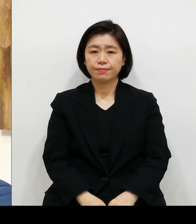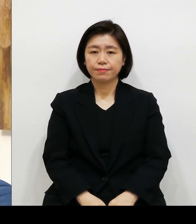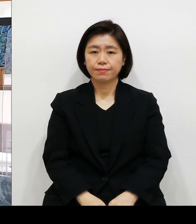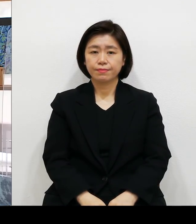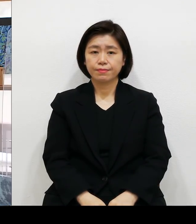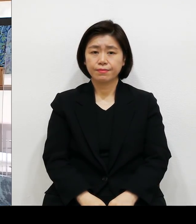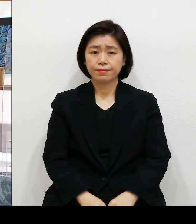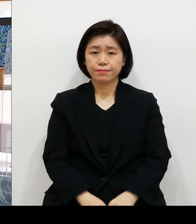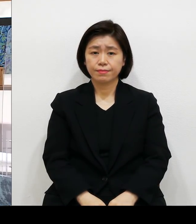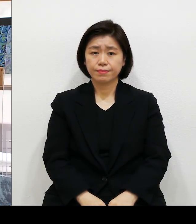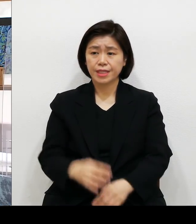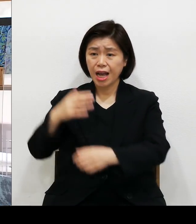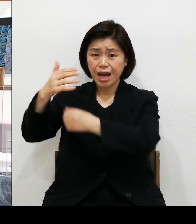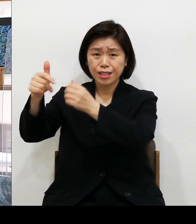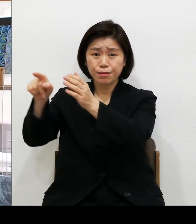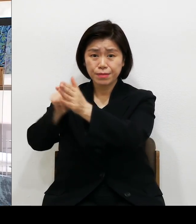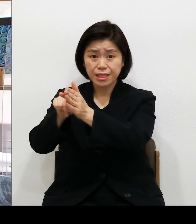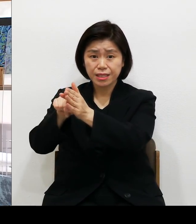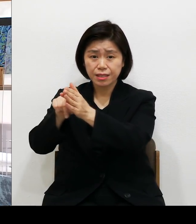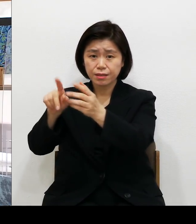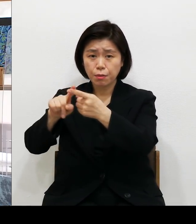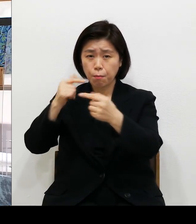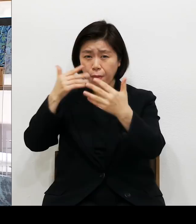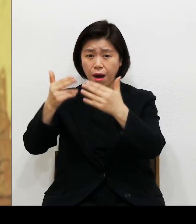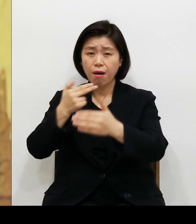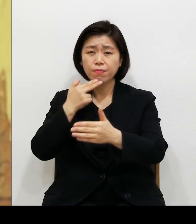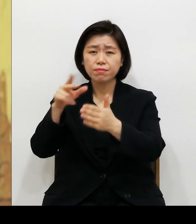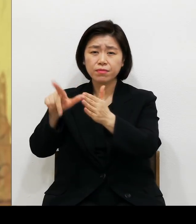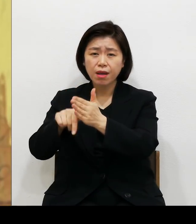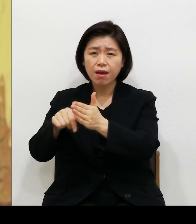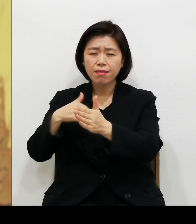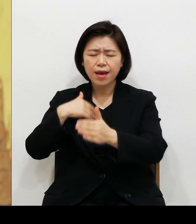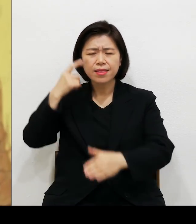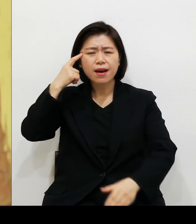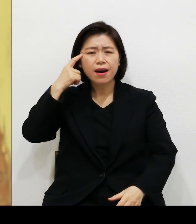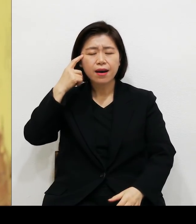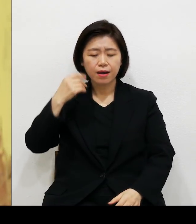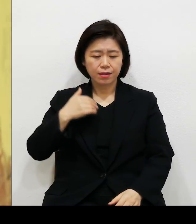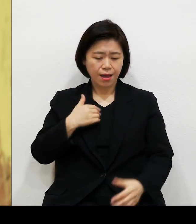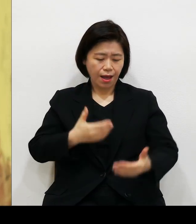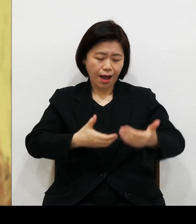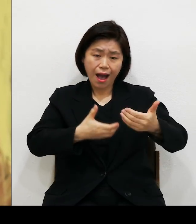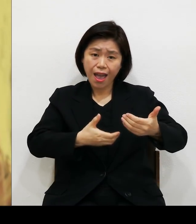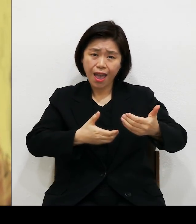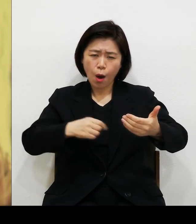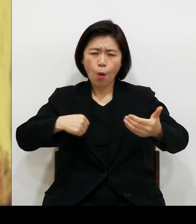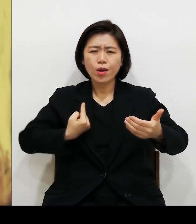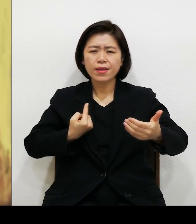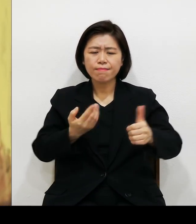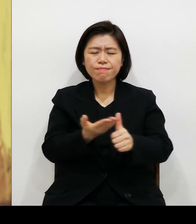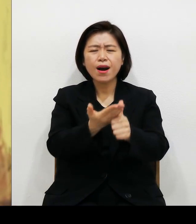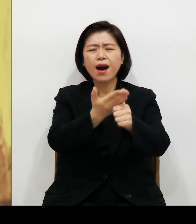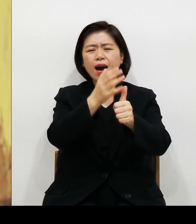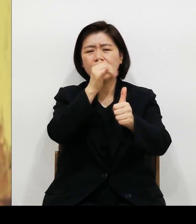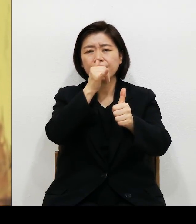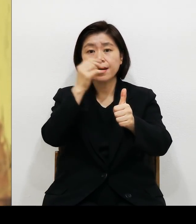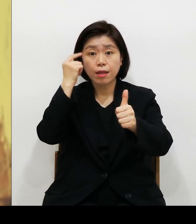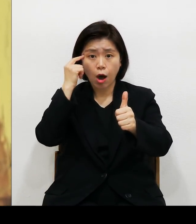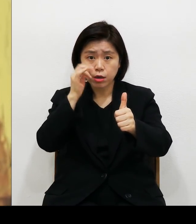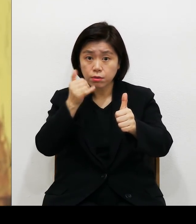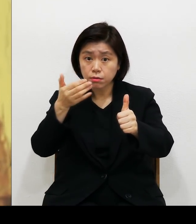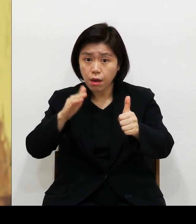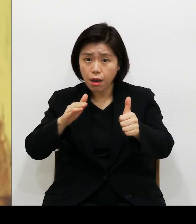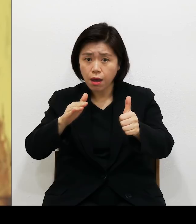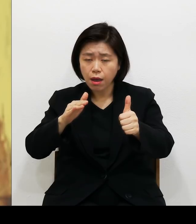그 전까지는 얘를 제가 혼자 키우는 거였잖아요. 네. 얘를 내가 혼자 키우는 게 아니라는 게 확실히 알았어요, 그때.